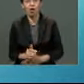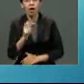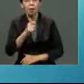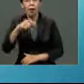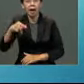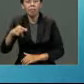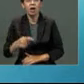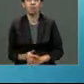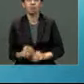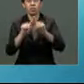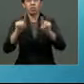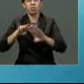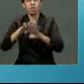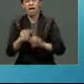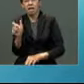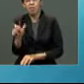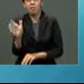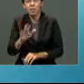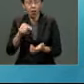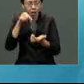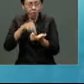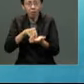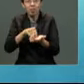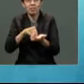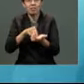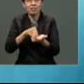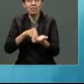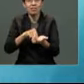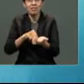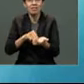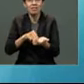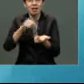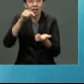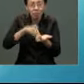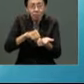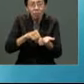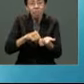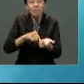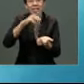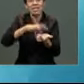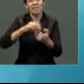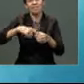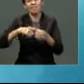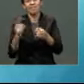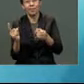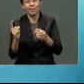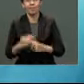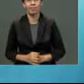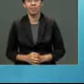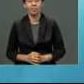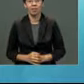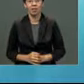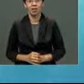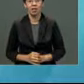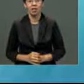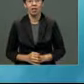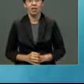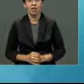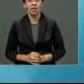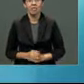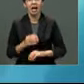ต้องไปสแกนอีกรอบนึงแค่กดออกเท่านั้นเองแอปนี้สะดวกมากครับเพราะถ้าเป็นการใช้กล้องก็ต้องเปิด2ที